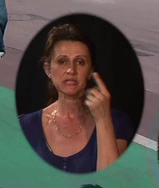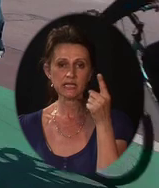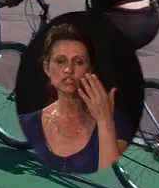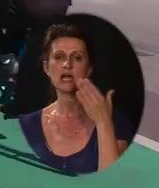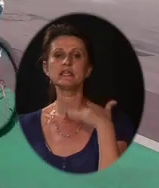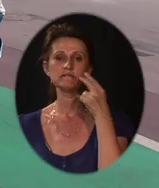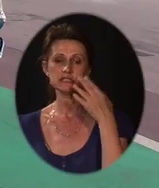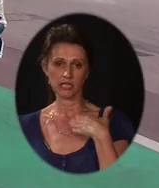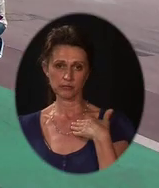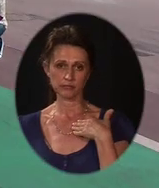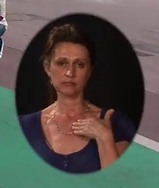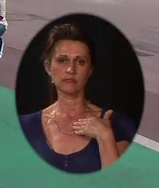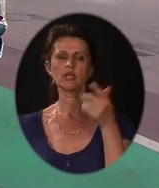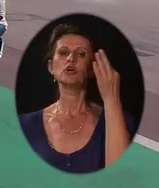à éviter.